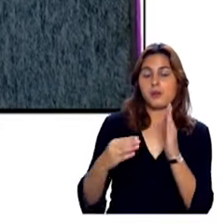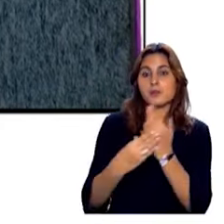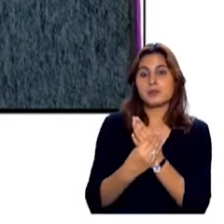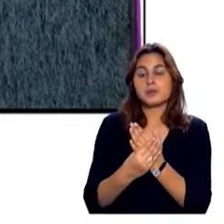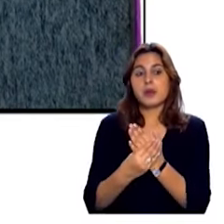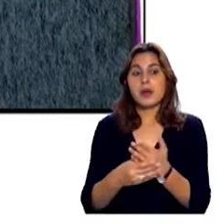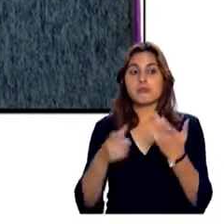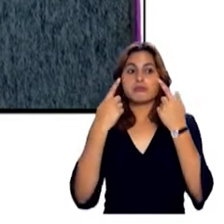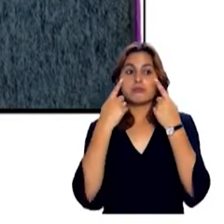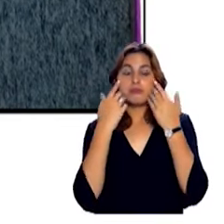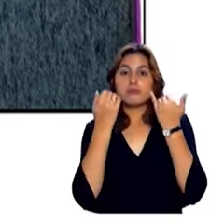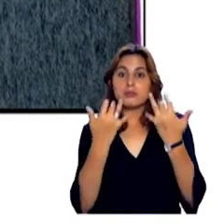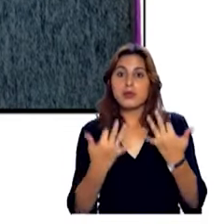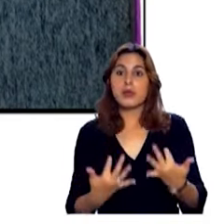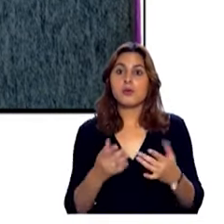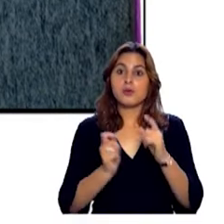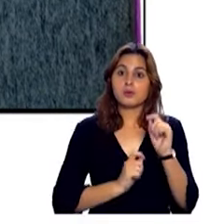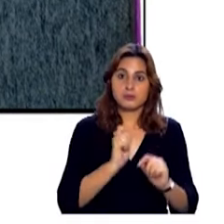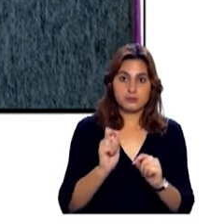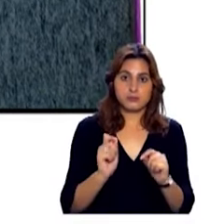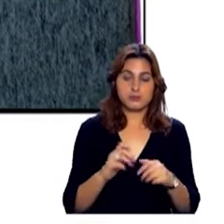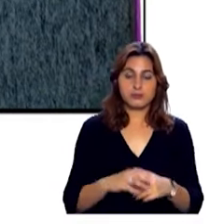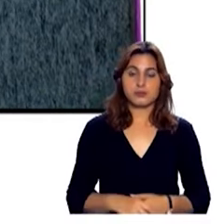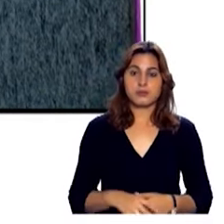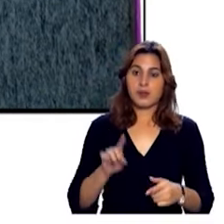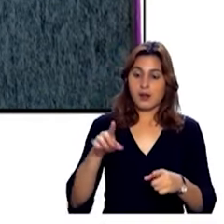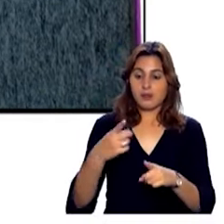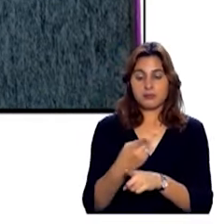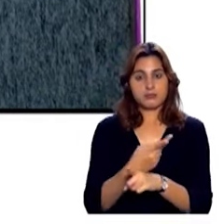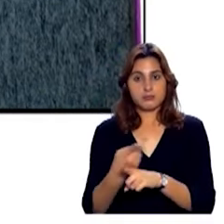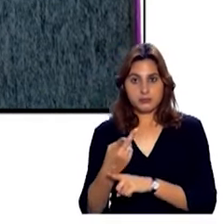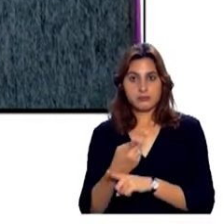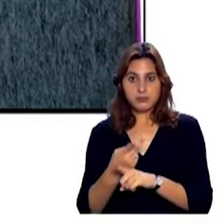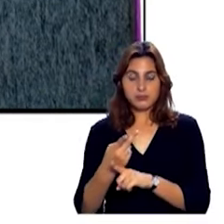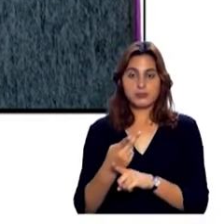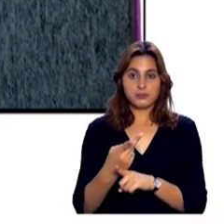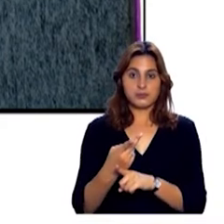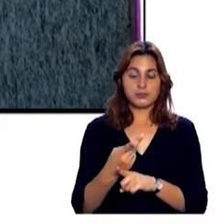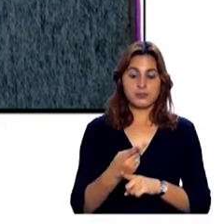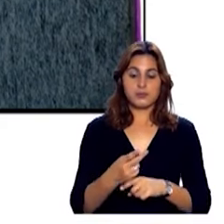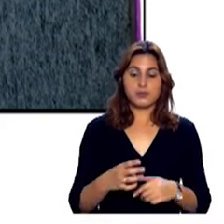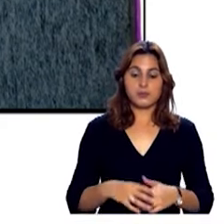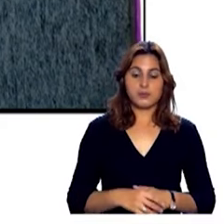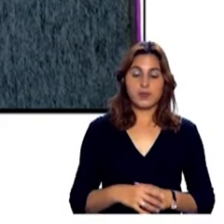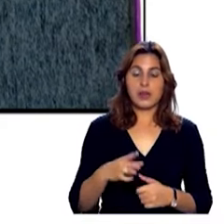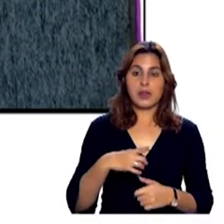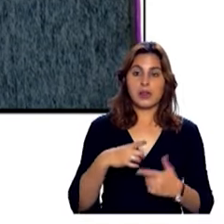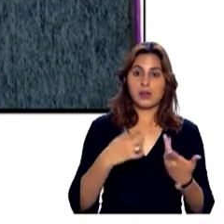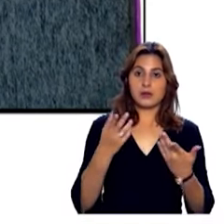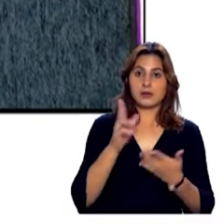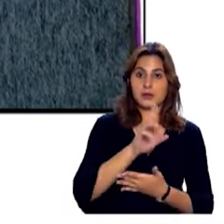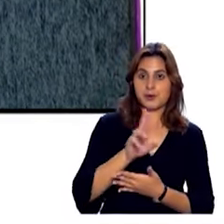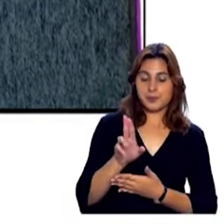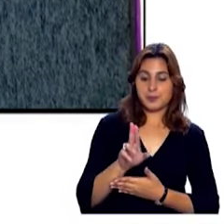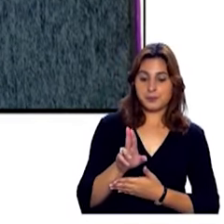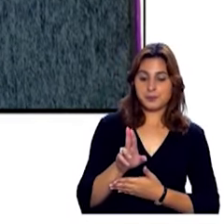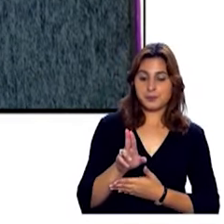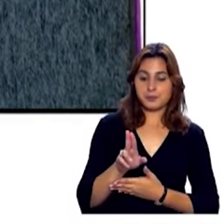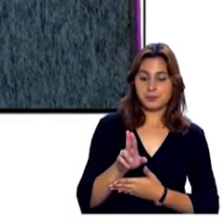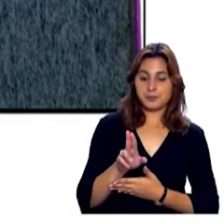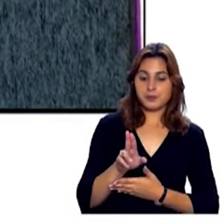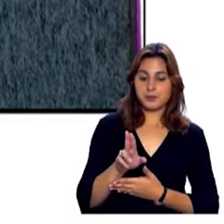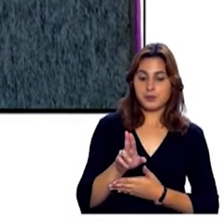cassazione qui invece Il controllo che la corte di cassazione chiamata a compiere un controllo si